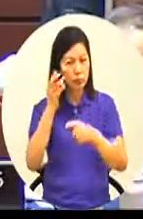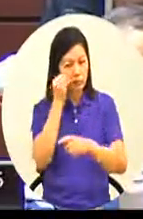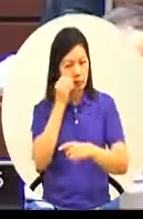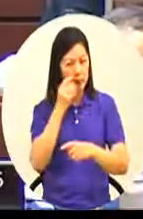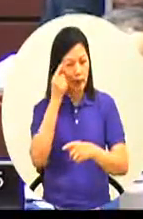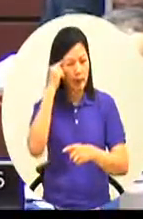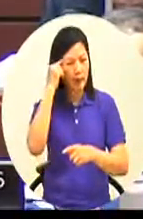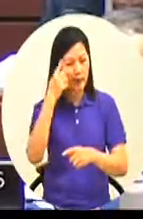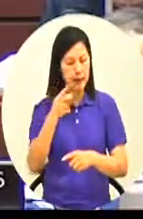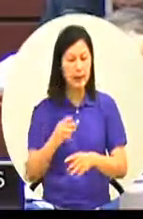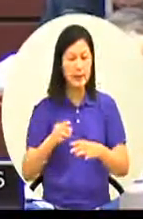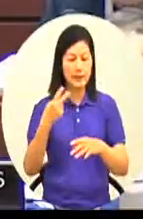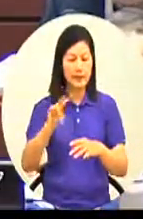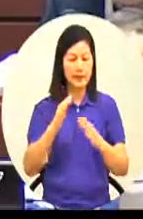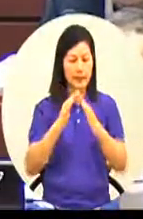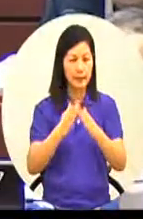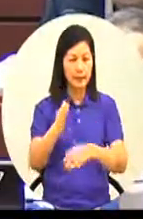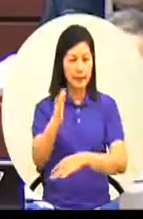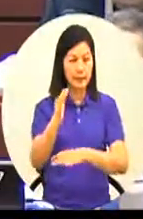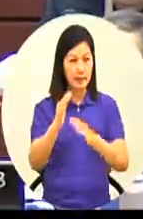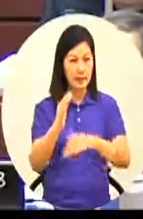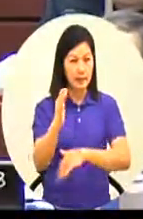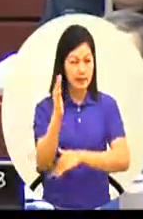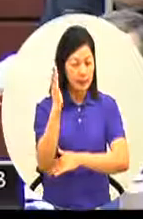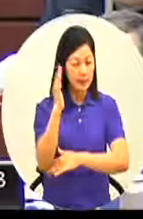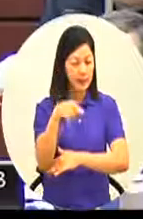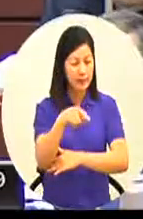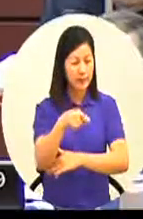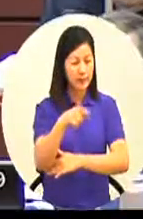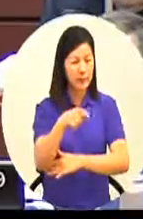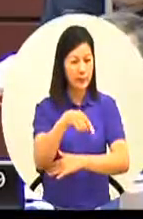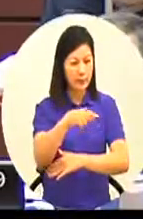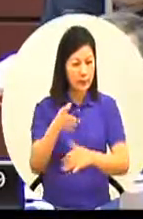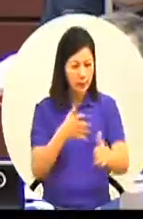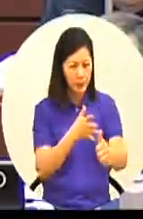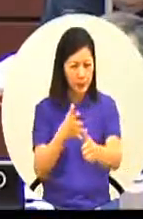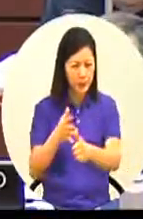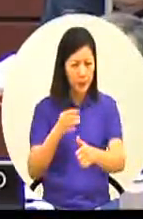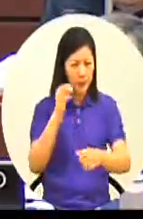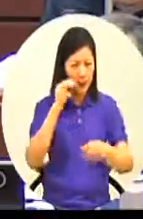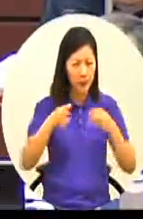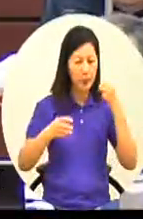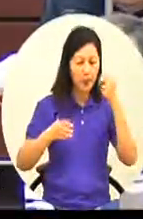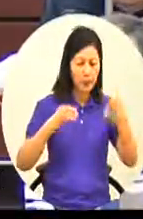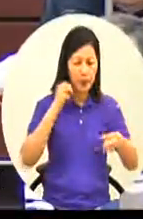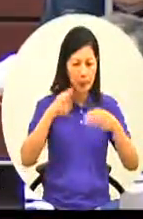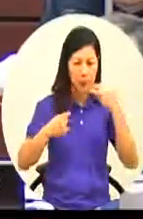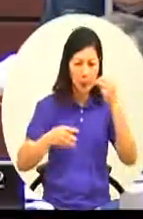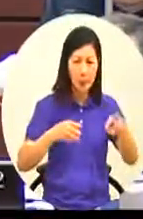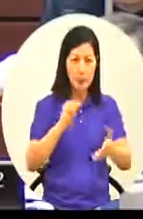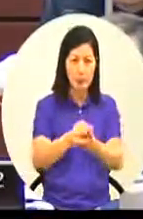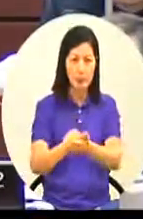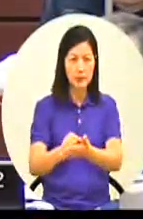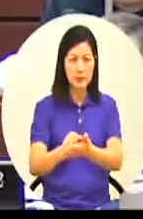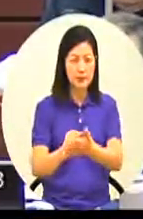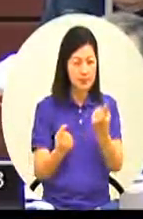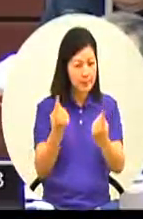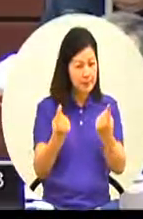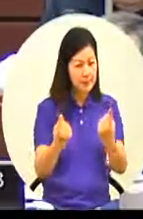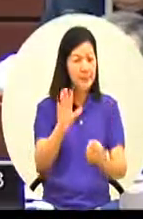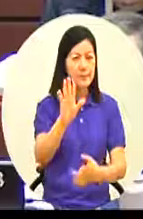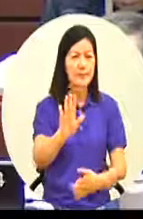府的市政的满意度，这些都是固定，每三个月都是这样才能够长期比较嘛。那在